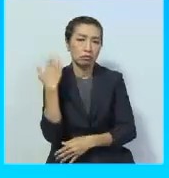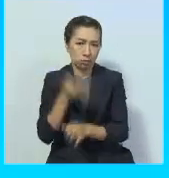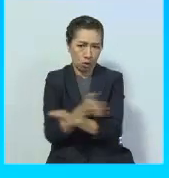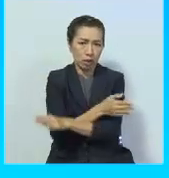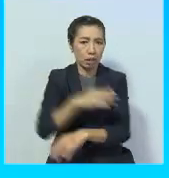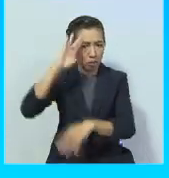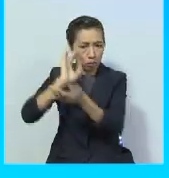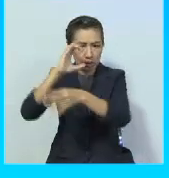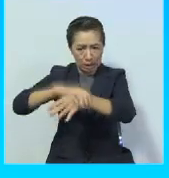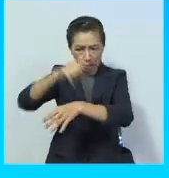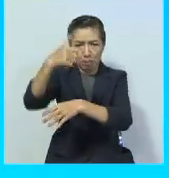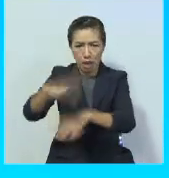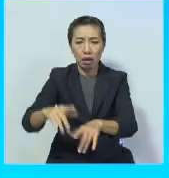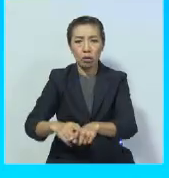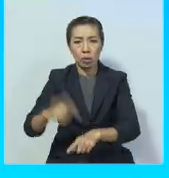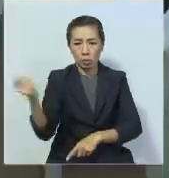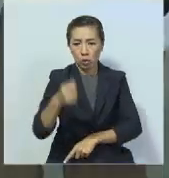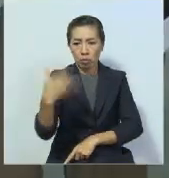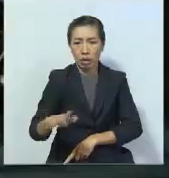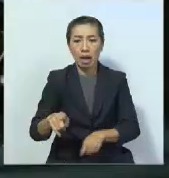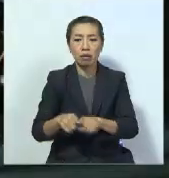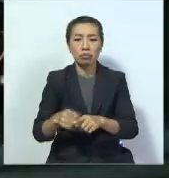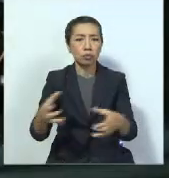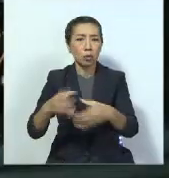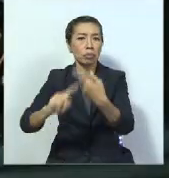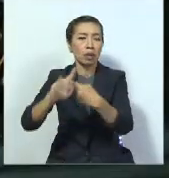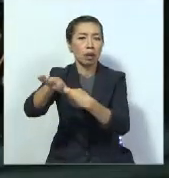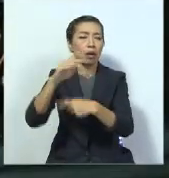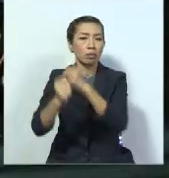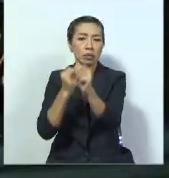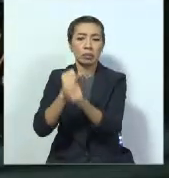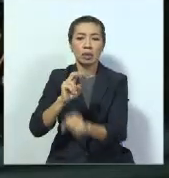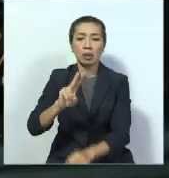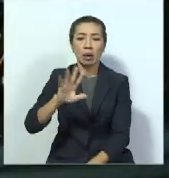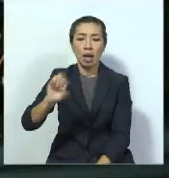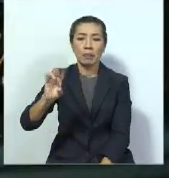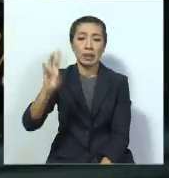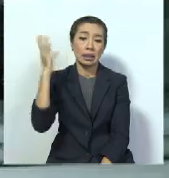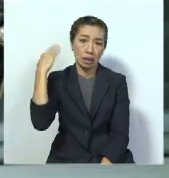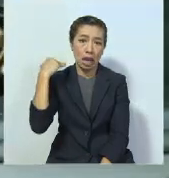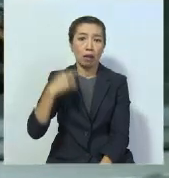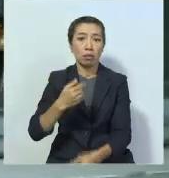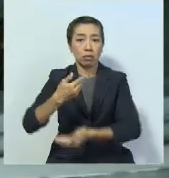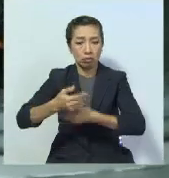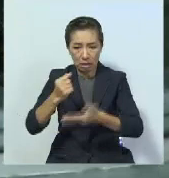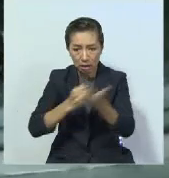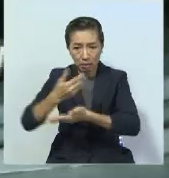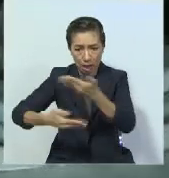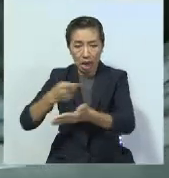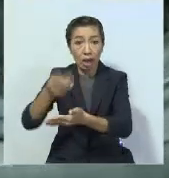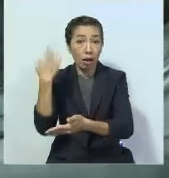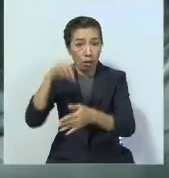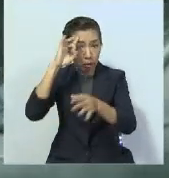ก็ถูกจับกุมและดำเนินคดีร่วมกันค้ายาเสพติดกับพวกรวม6คนเมื่อปี2557ครั้งนั้นเนี่ยของกลาง